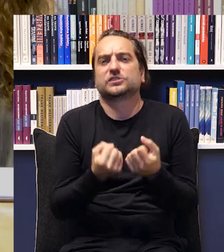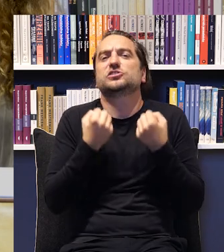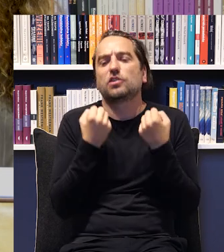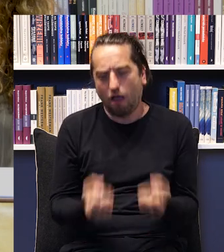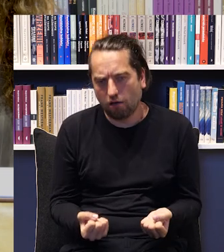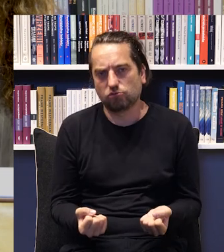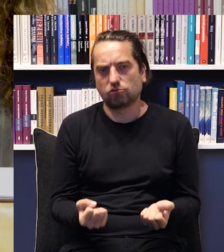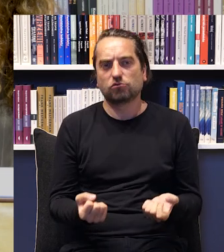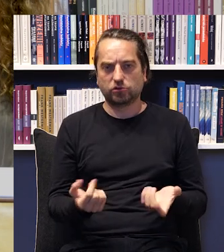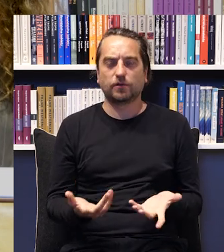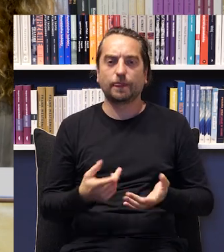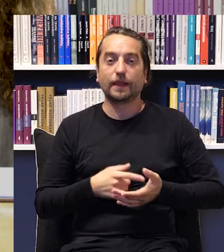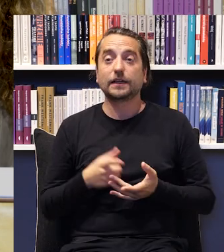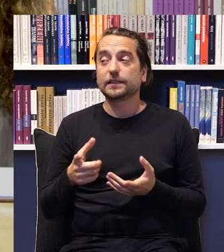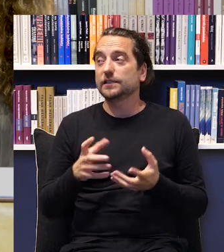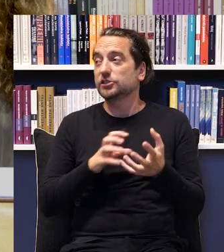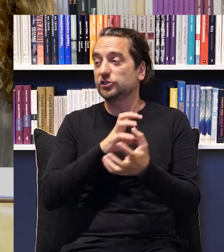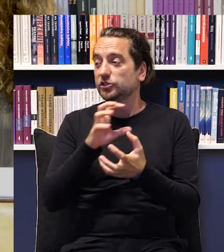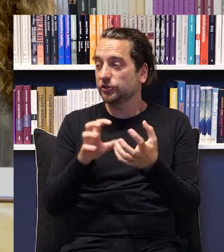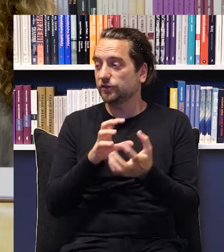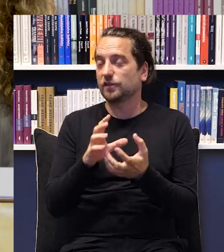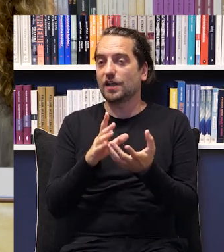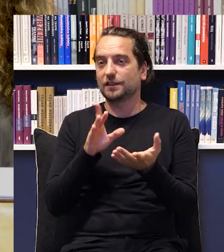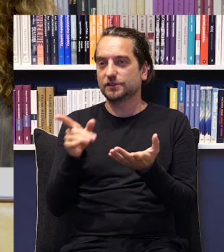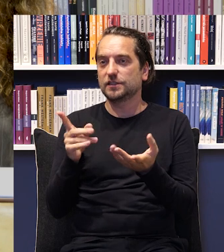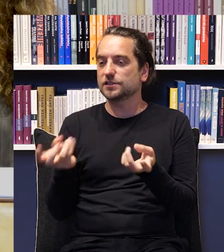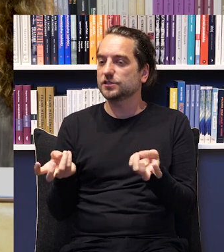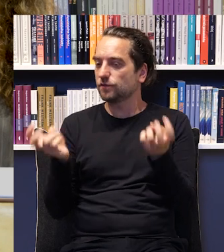Mi ten sposób wykreowania świata, który ty